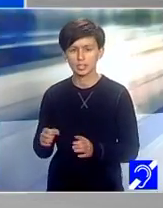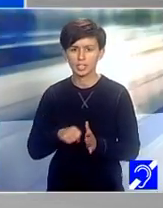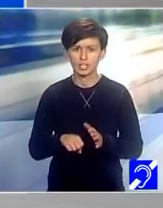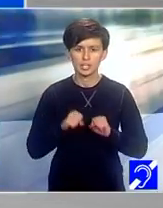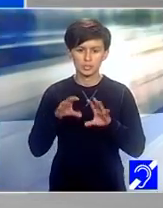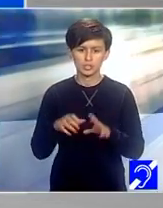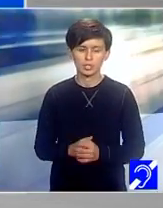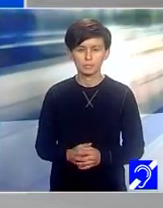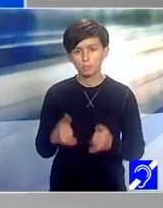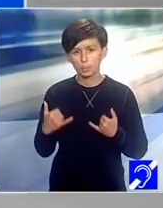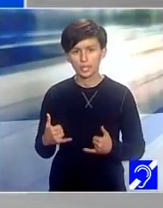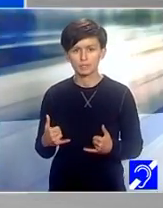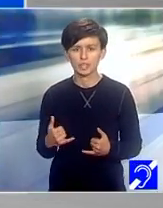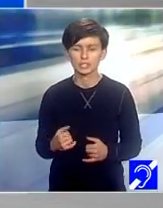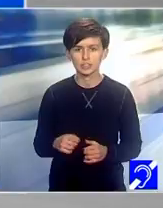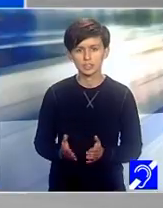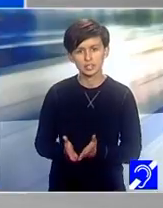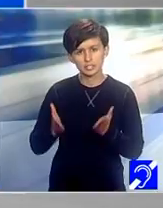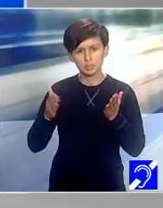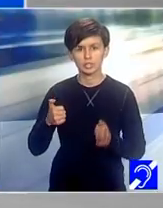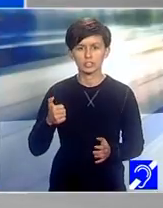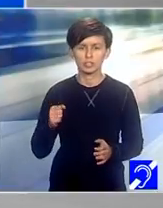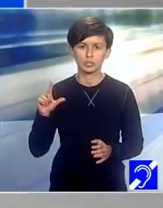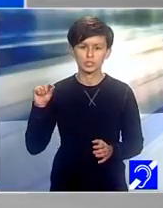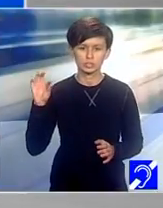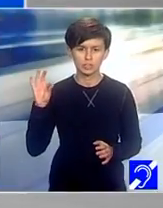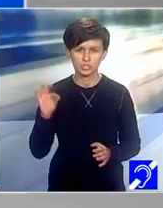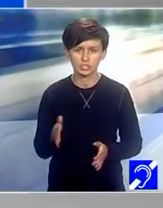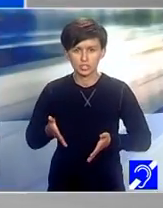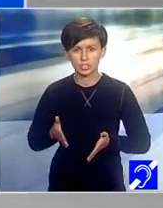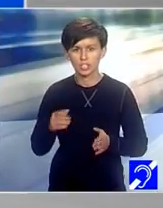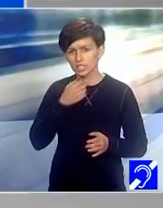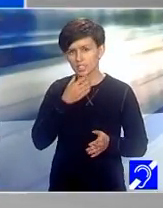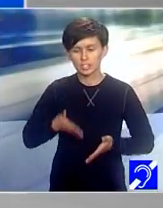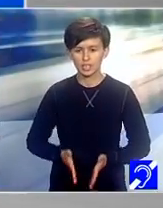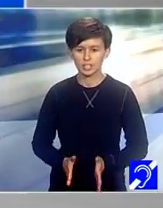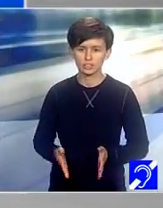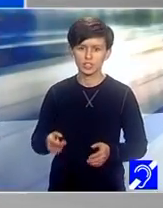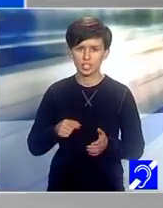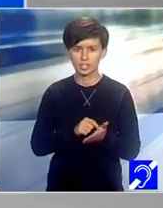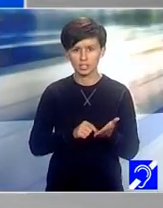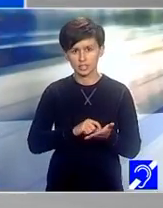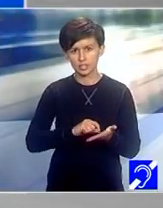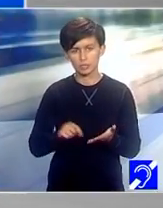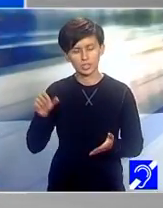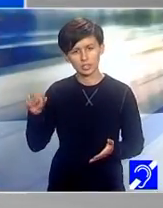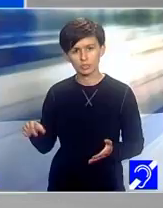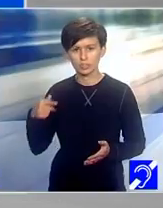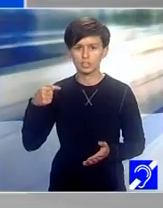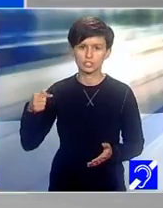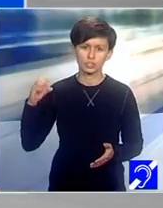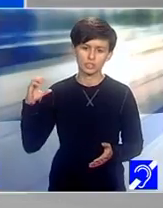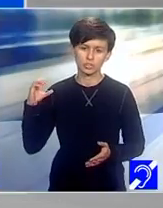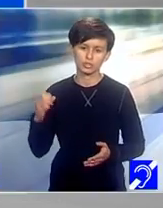Tot astăzi omagiem 150 de ani de la nașterea poetului George Coșbuc, cel care se autodefinea ca fiind suflet